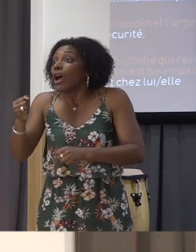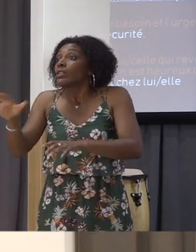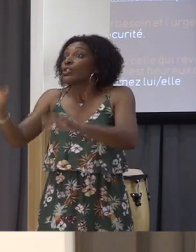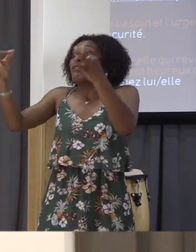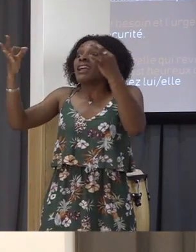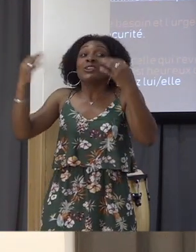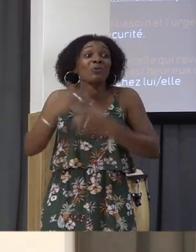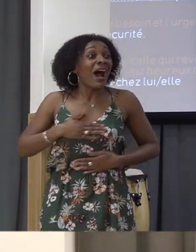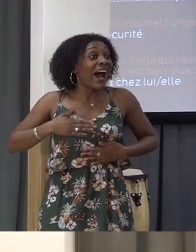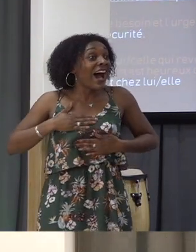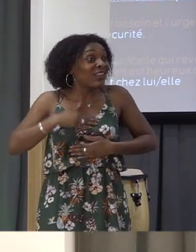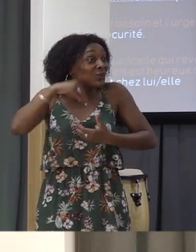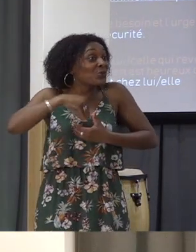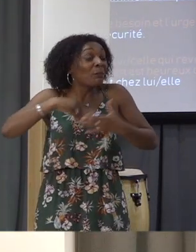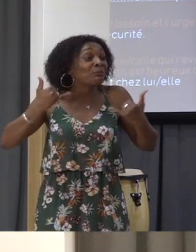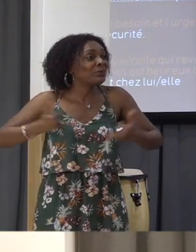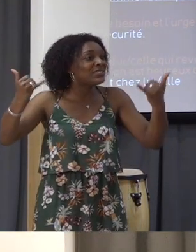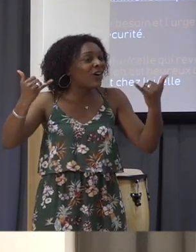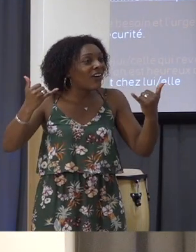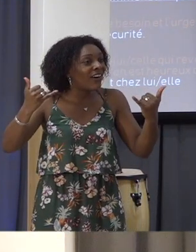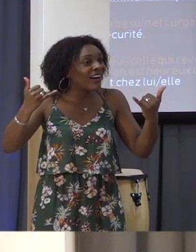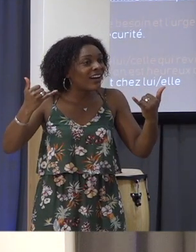Si on se met du point de vue de la brebis,